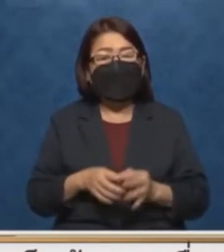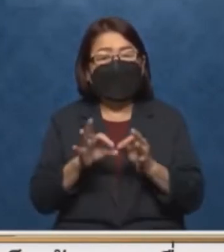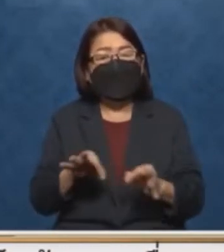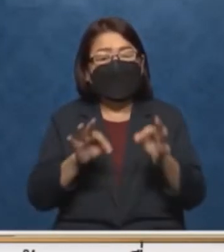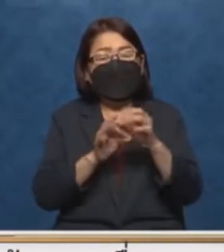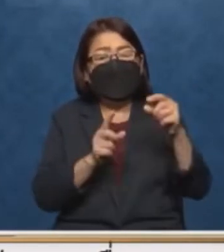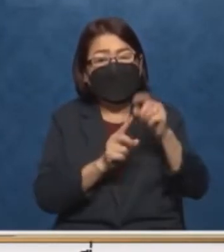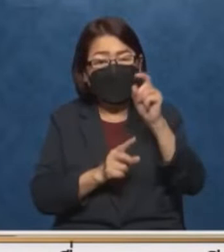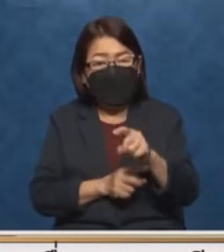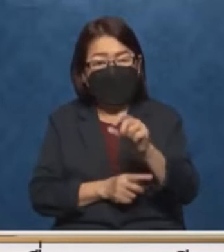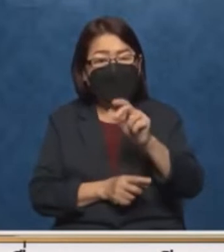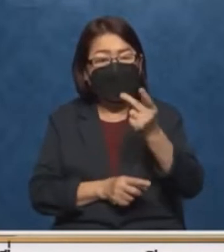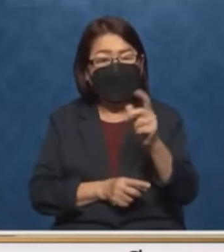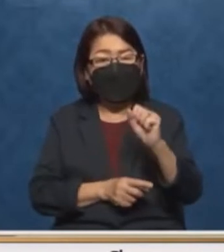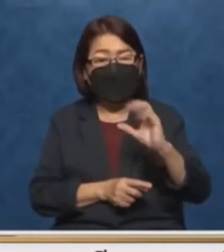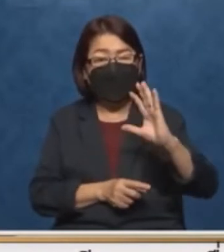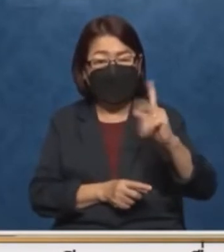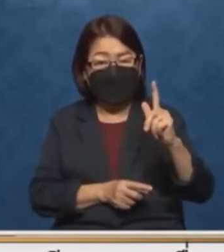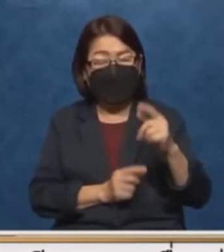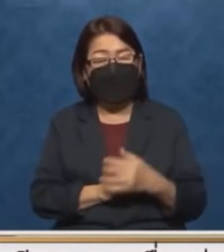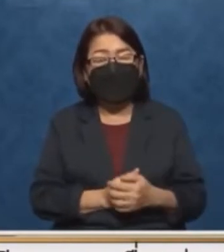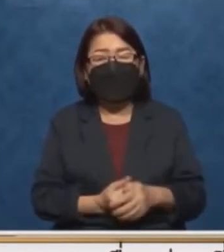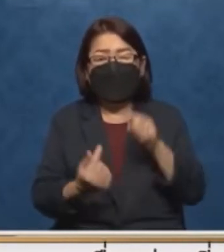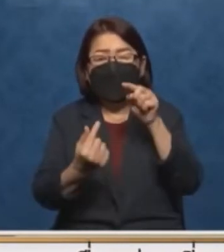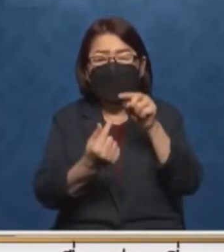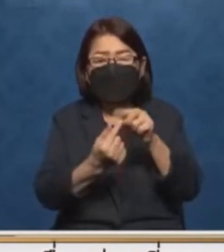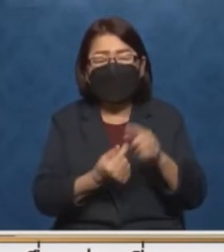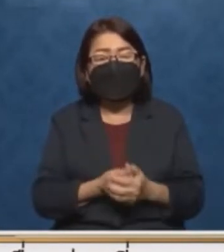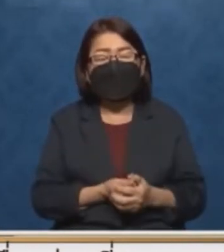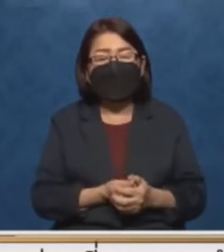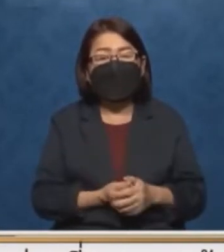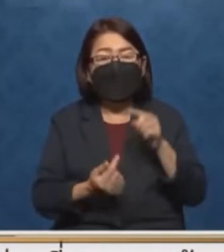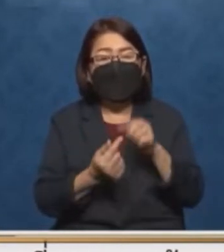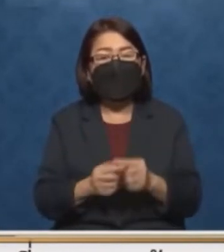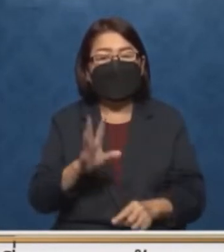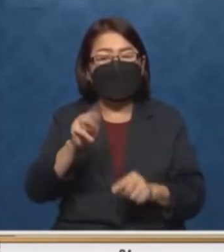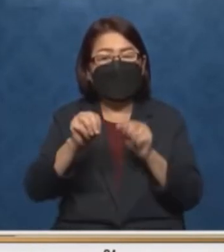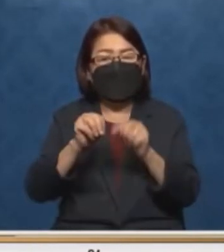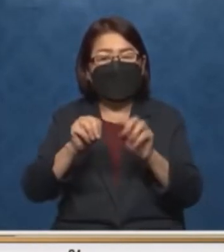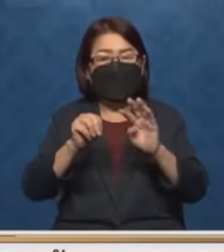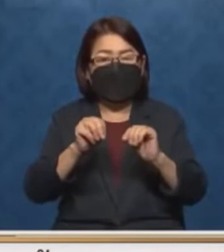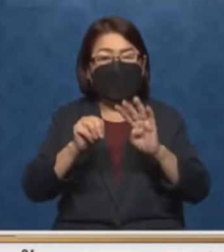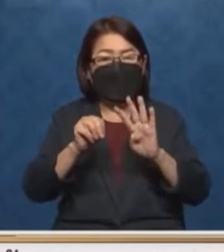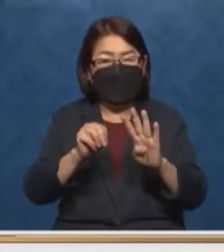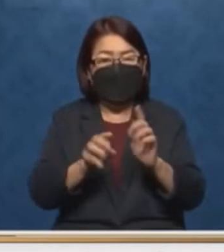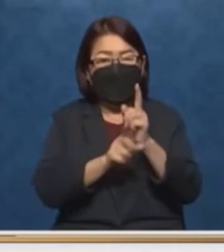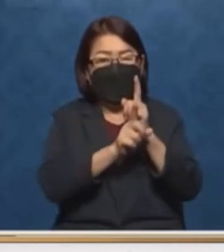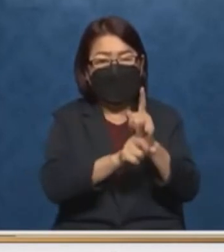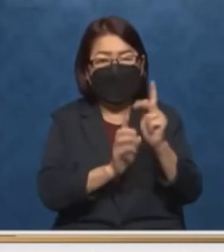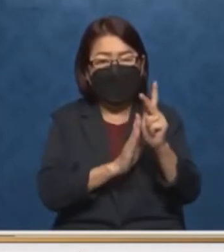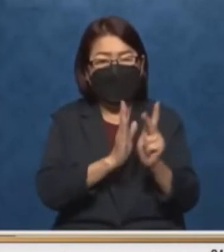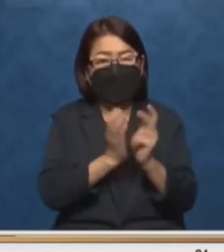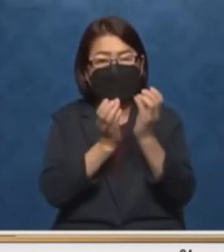สั่งคสชที่ผ่านการออกมาตรฐานมาตรา 44ของรัฐธรรมนูญชั่ว